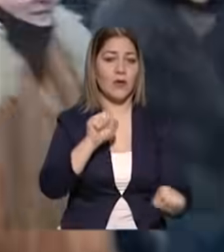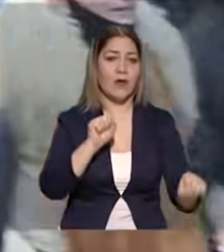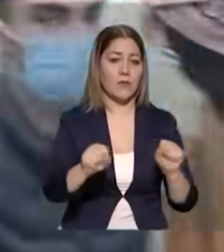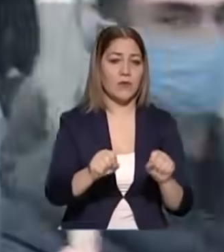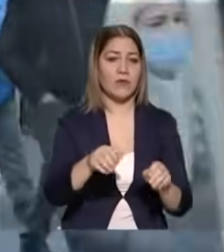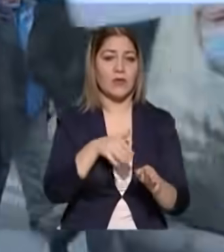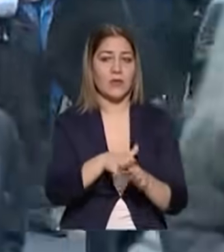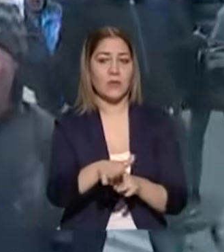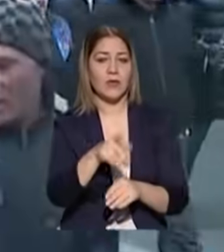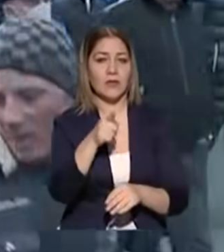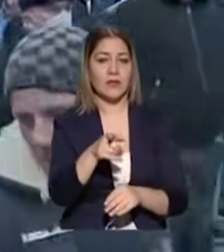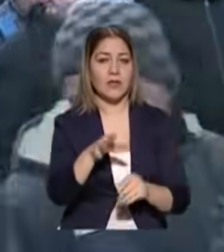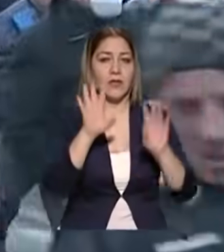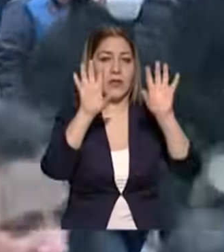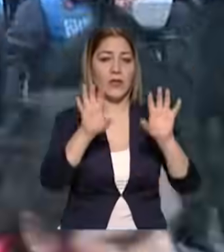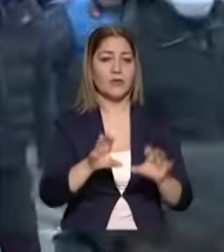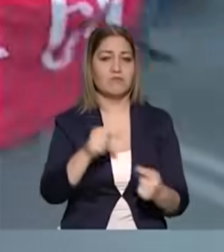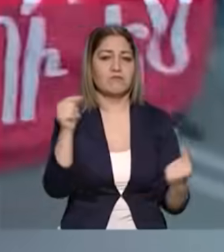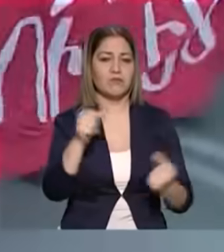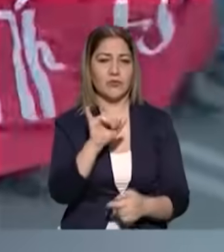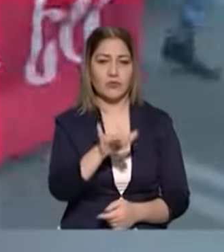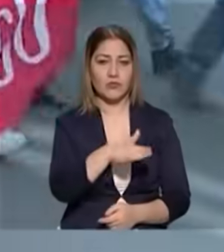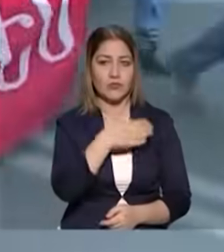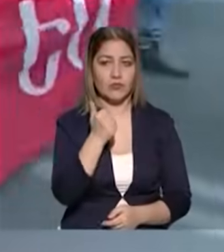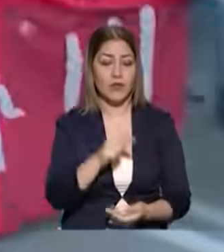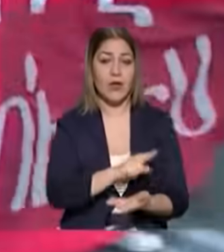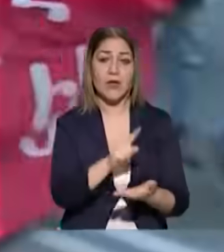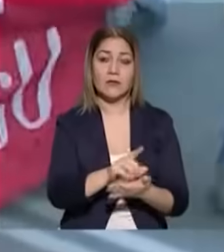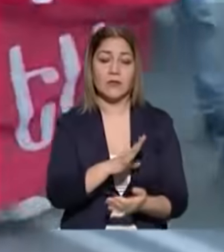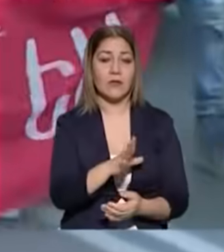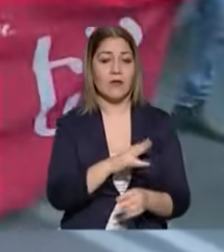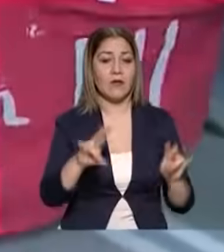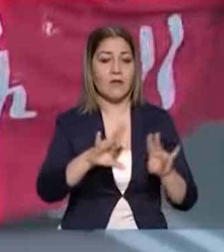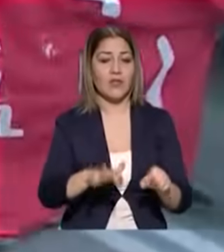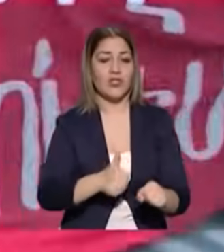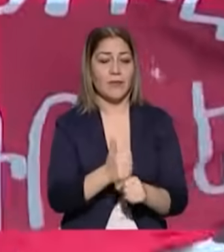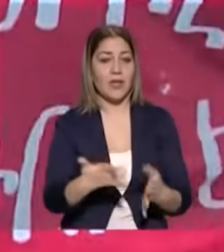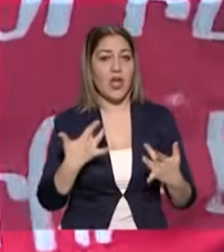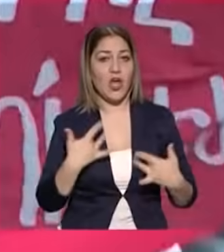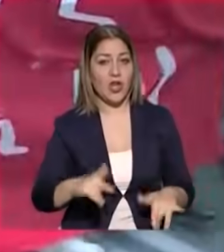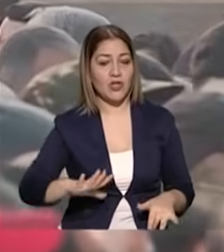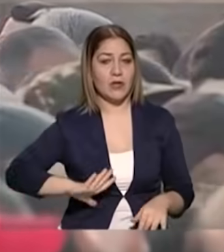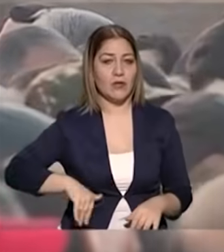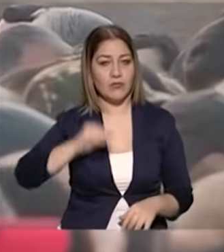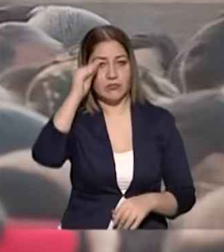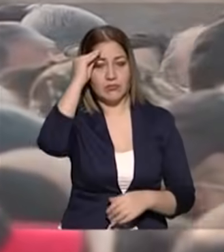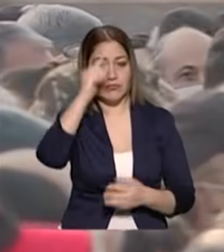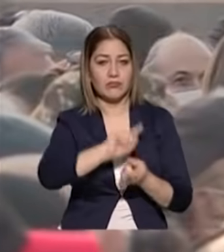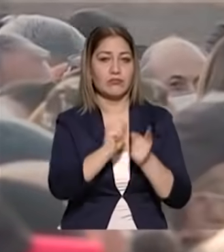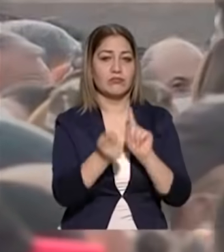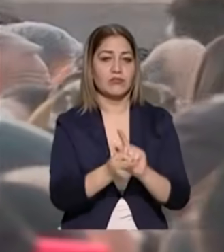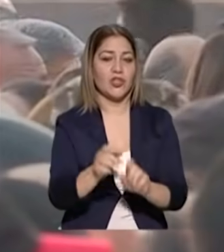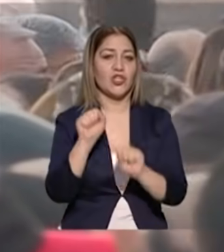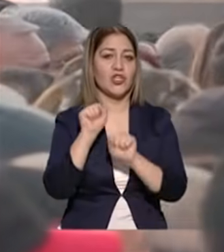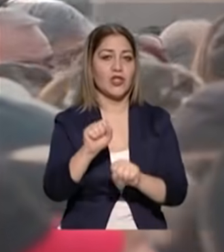անցկացնելու համար բավարար լեգիտիմություն չունի։ Լուրերի հարցին հնարավոր է վարչապետի հրաժարականի դեպքում ի վերջո փոխեն դիրքորոշումը և քվեարկեն